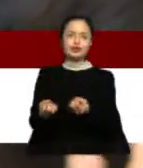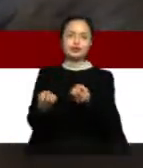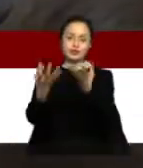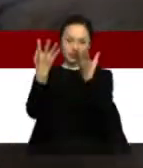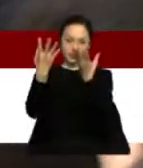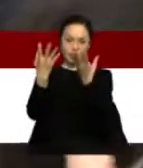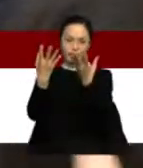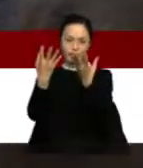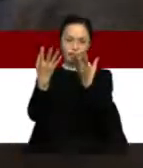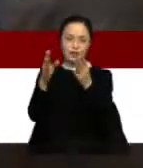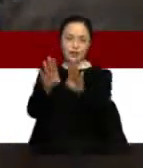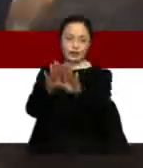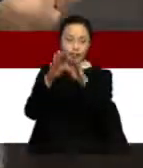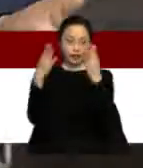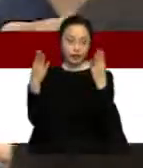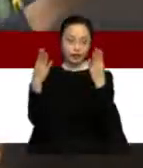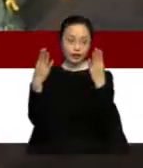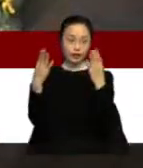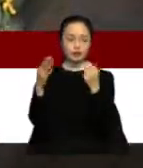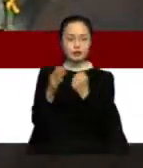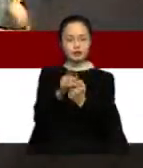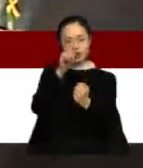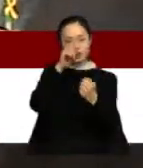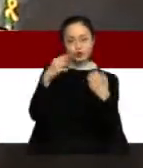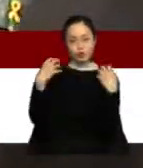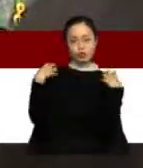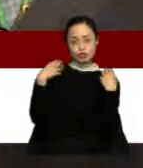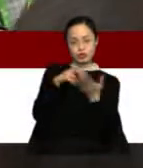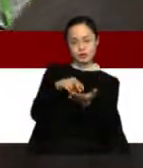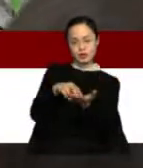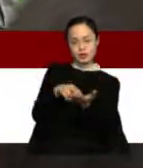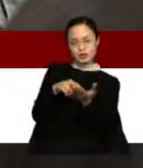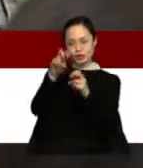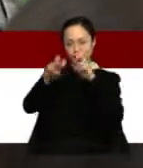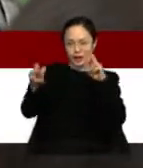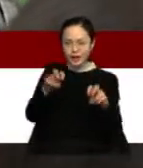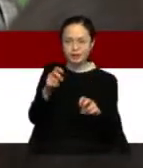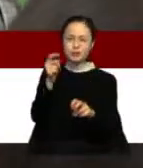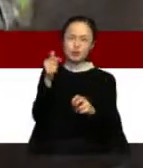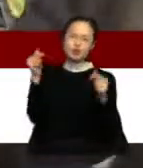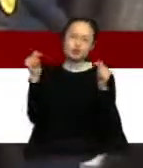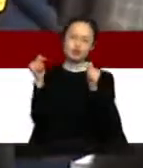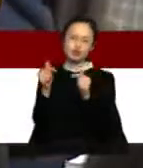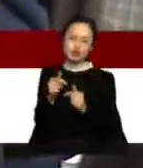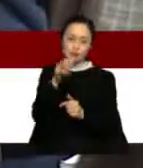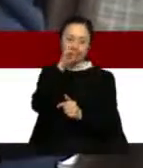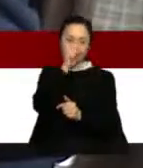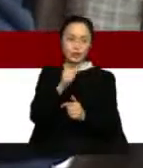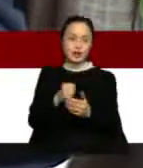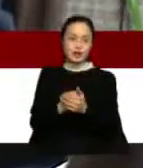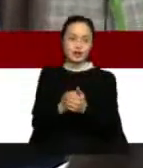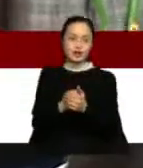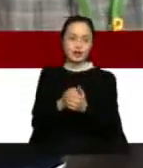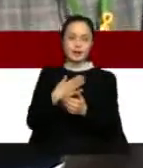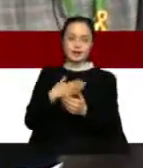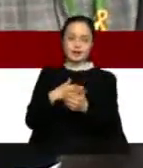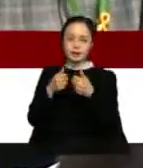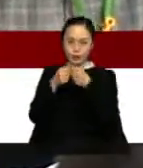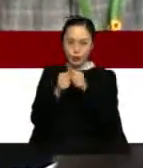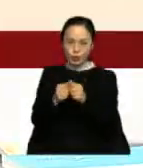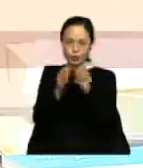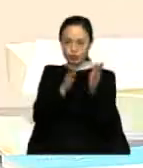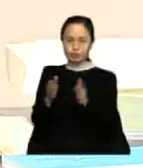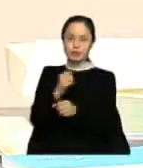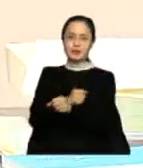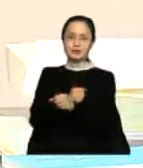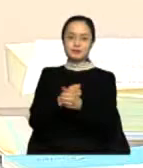기준지고 최소한의 저희 이제 행정기관의 개입은 최소화하는 차원에서 저희들 좀더 세밀하게 살펴보도록